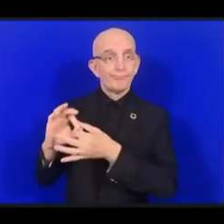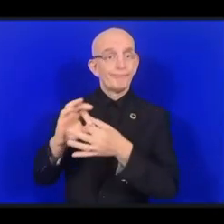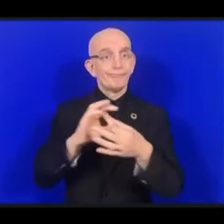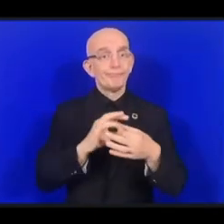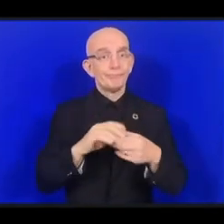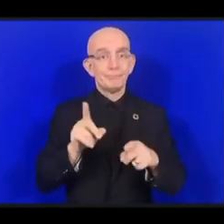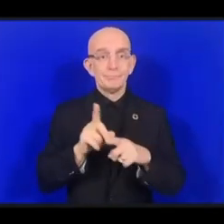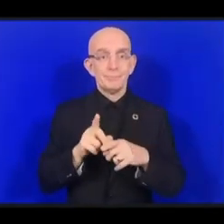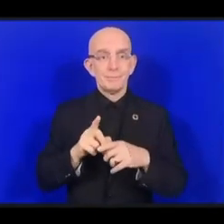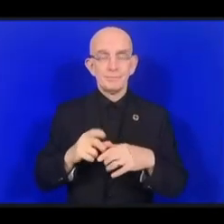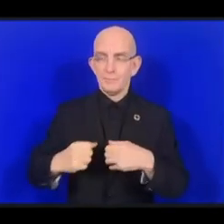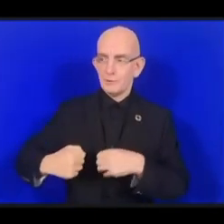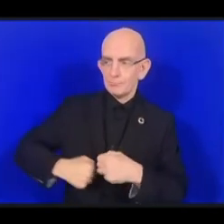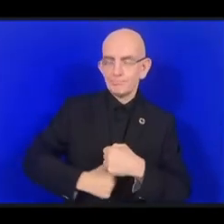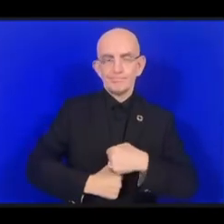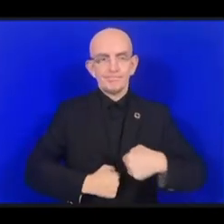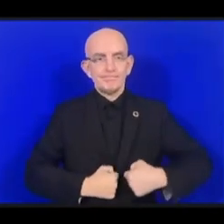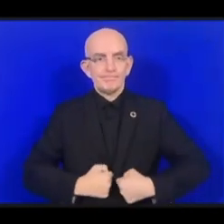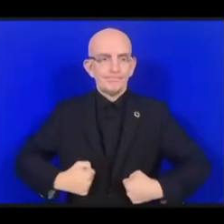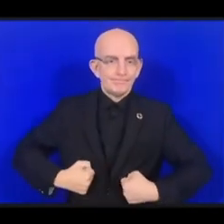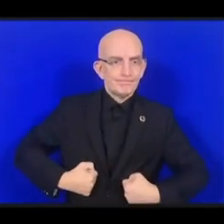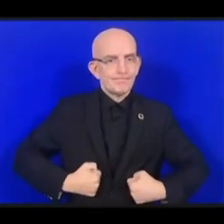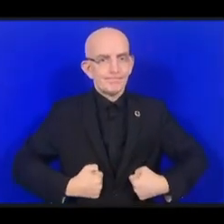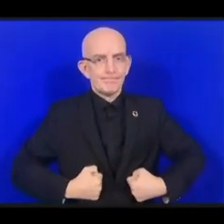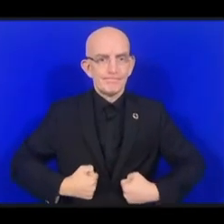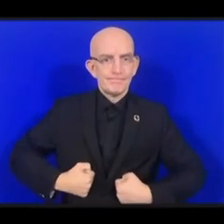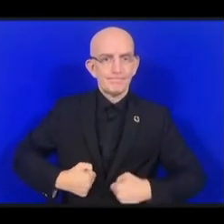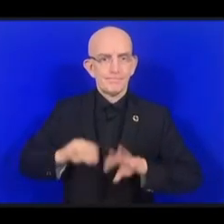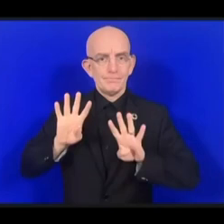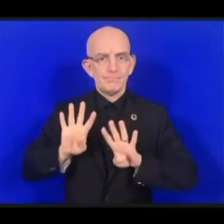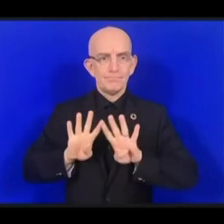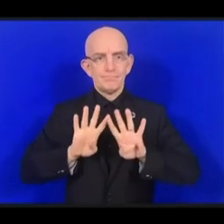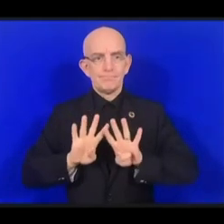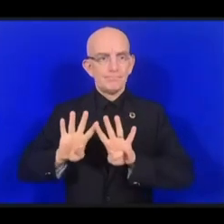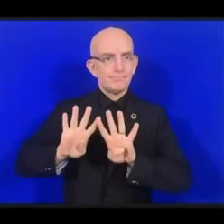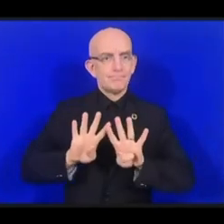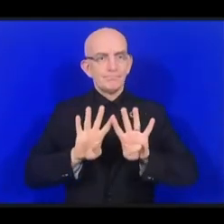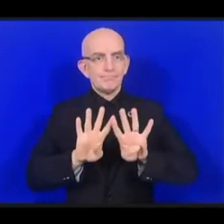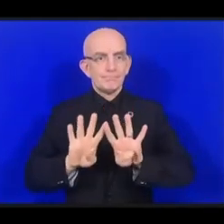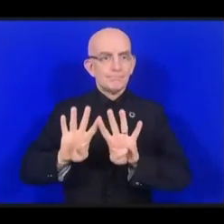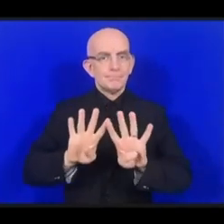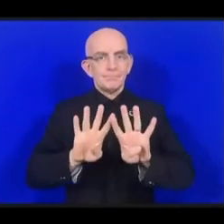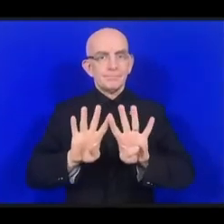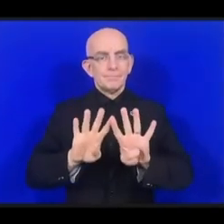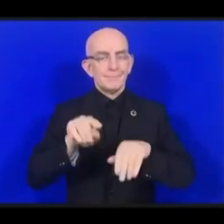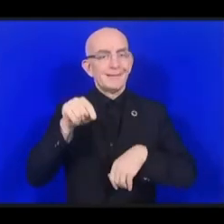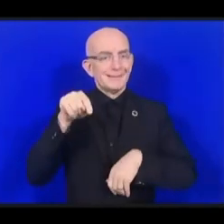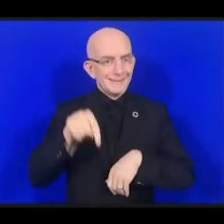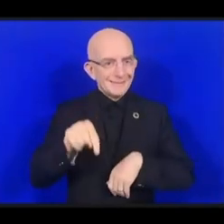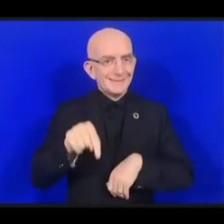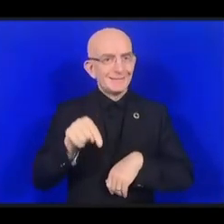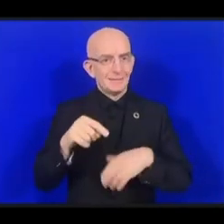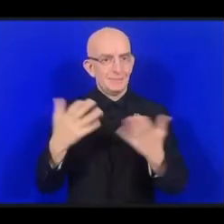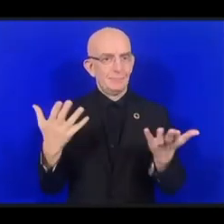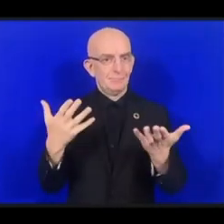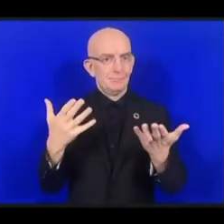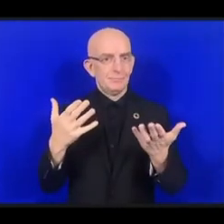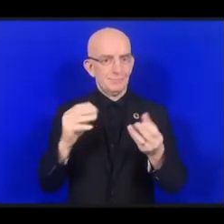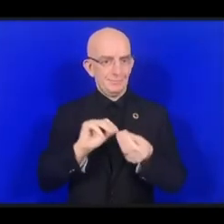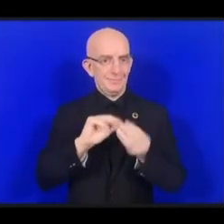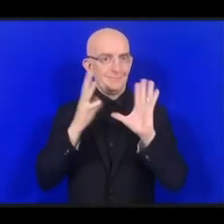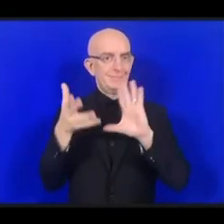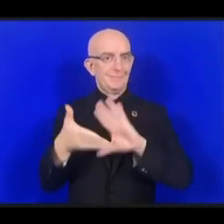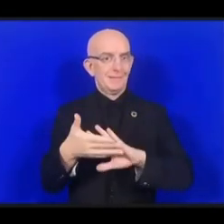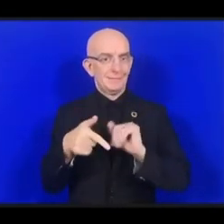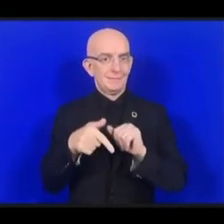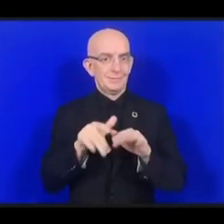素晴らしい働きにえ重なるものではないでしょうかえこの度の会議の面テーマであり